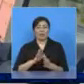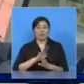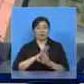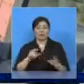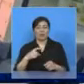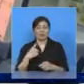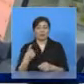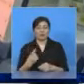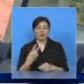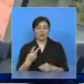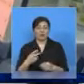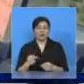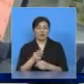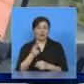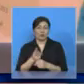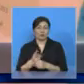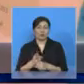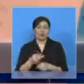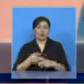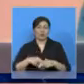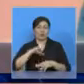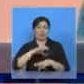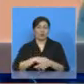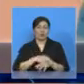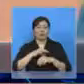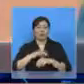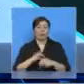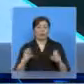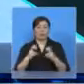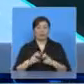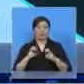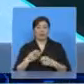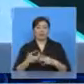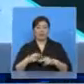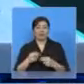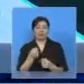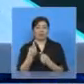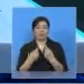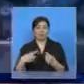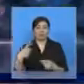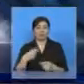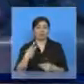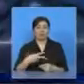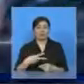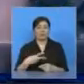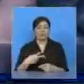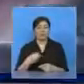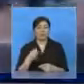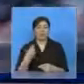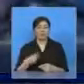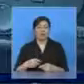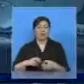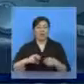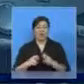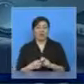двухствольное охотничье ружье. По данному факту проводится расследование. Также выявлено 1211 нарушений правил